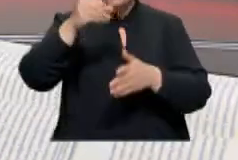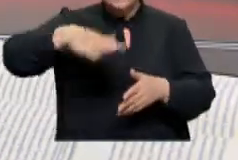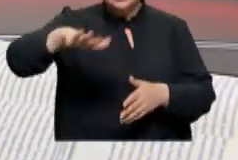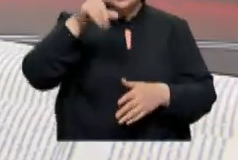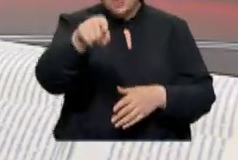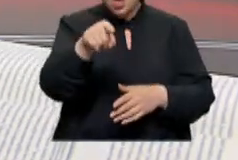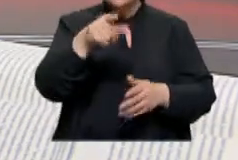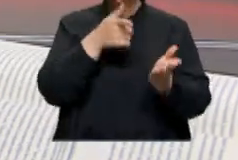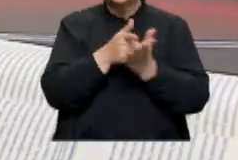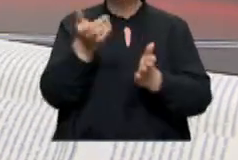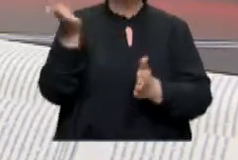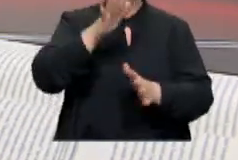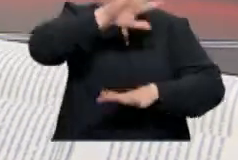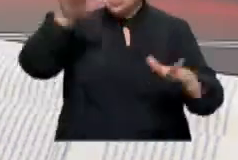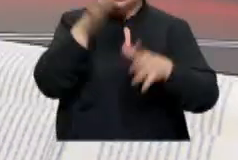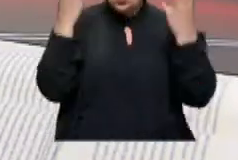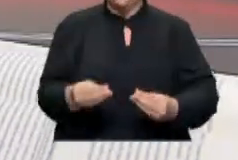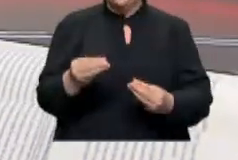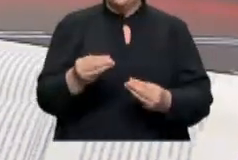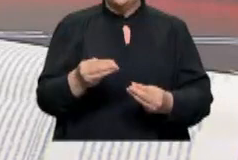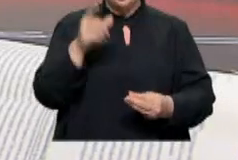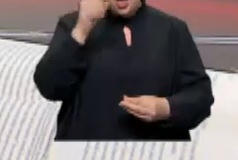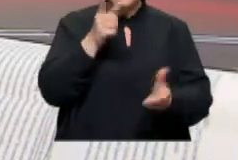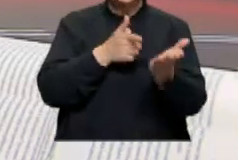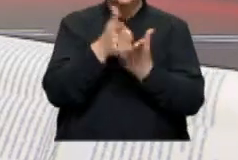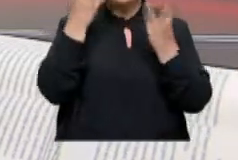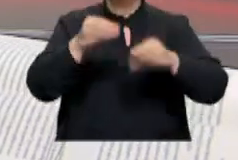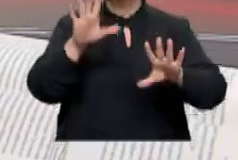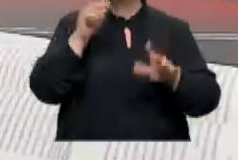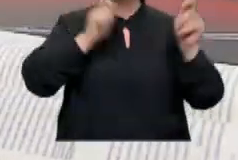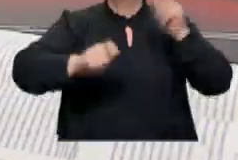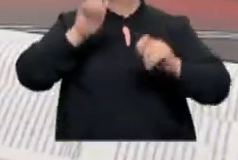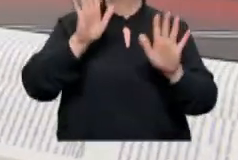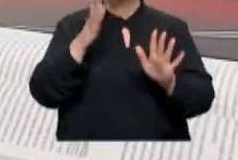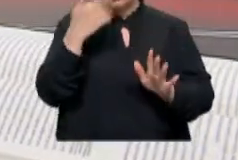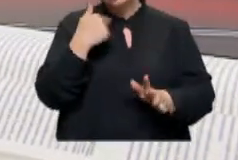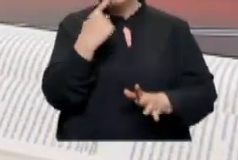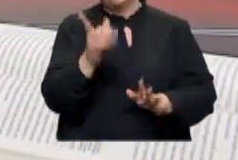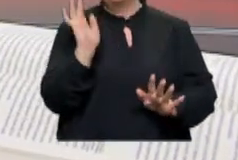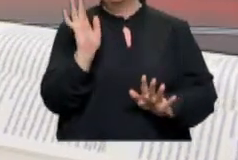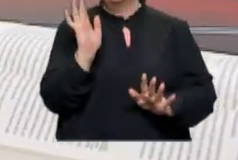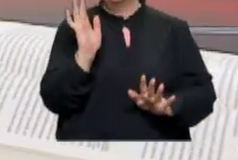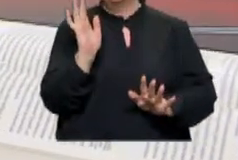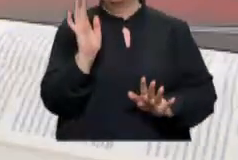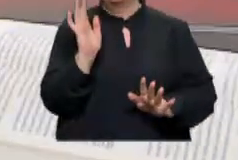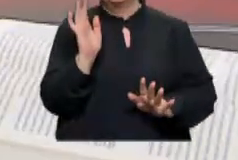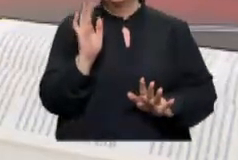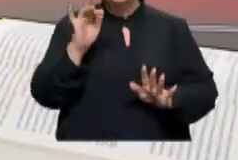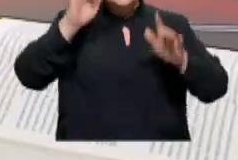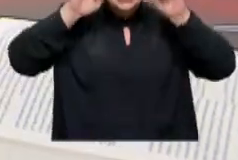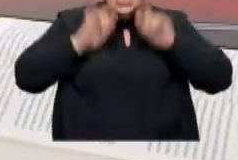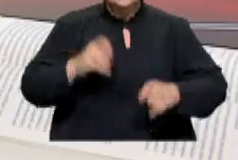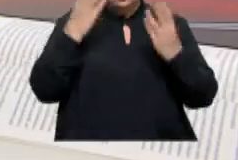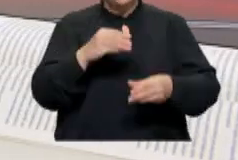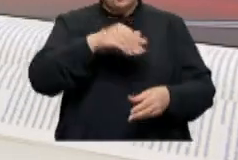topraklarında tarımdan başka her şey oluyor ama tarım olmuyor, yapılmıyor, onu söyleyeyim size. Ve rezil ediyorlar